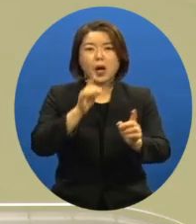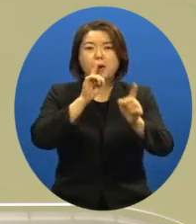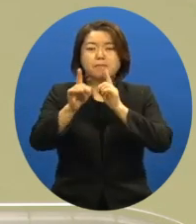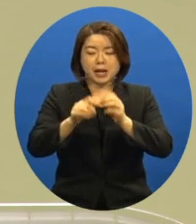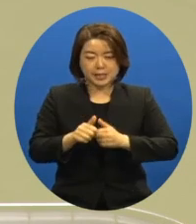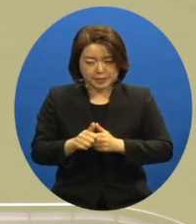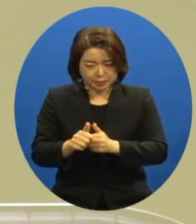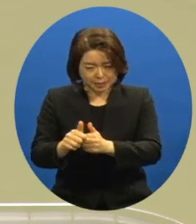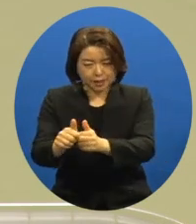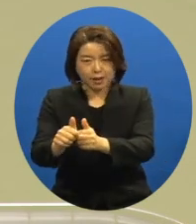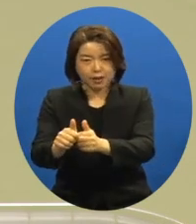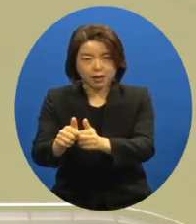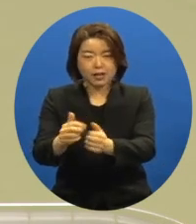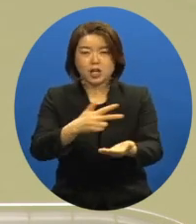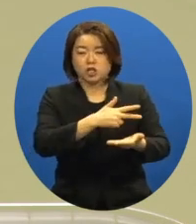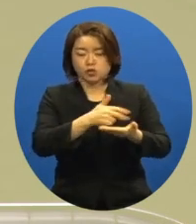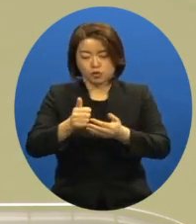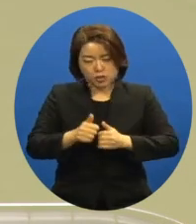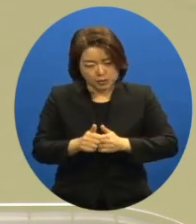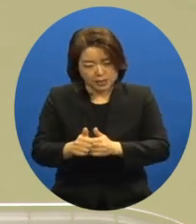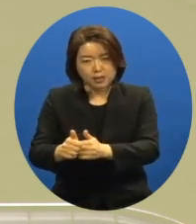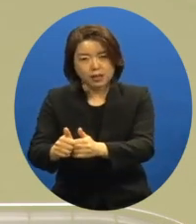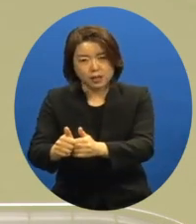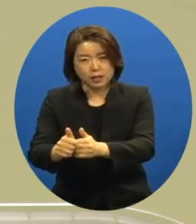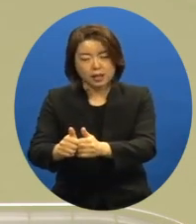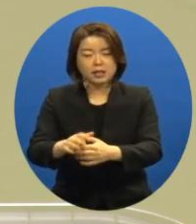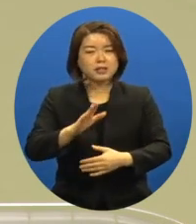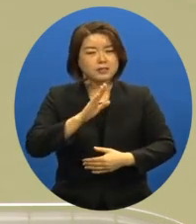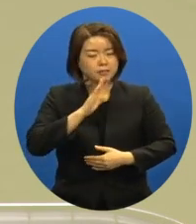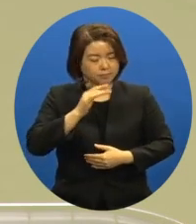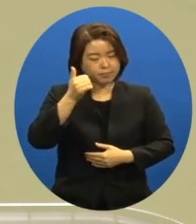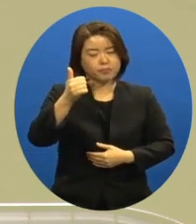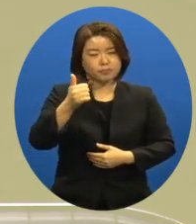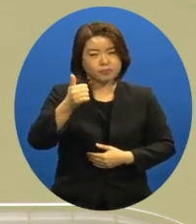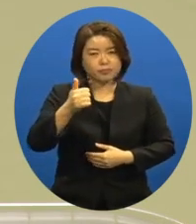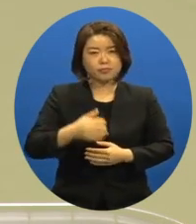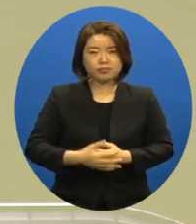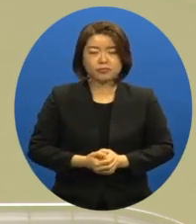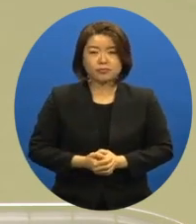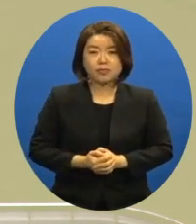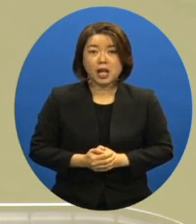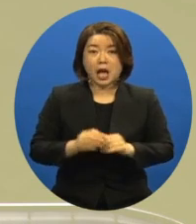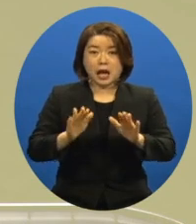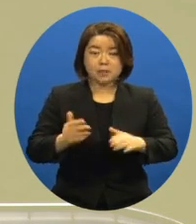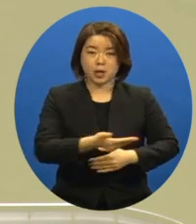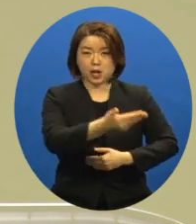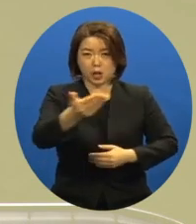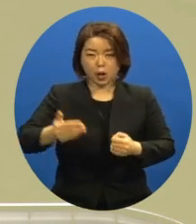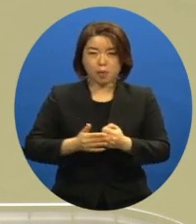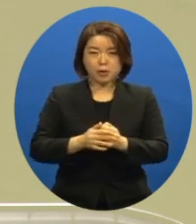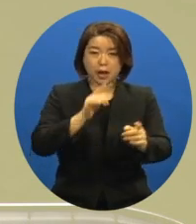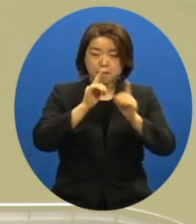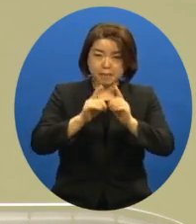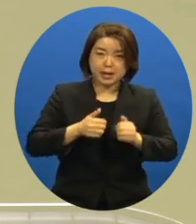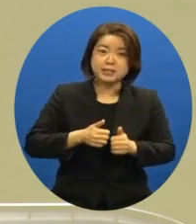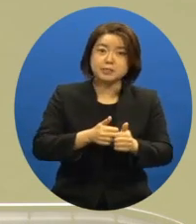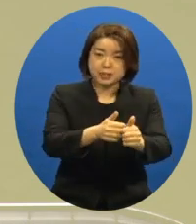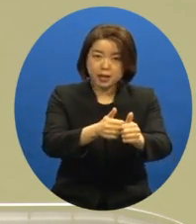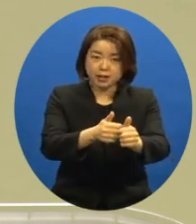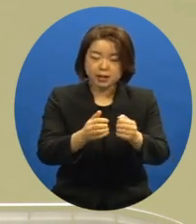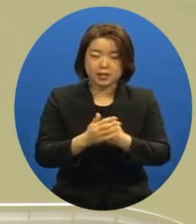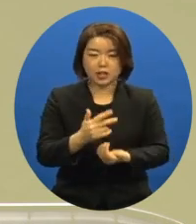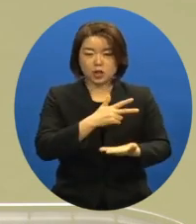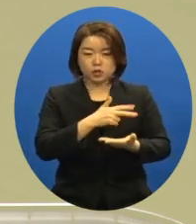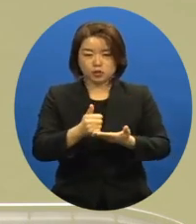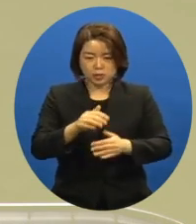따라 주님을 따라가는 것이 진짜입니다. 이번에 여러분이 말씀을 따라 주님을